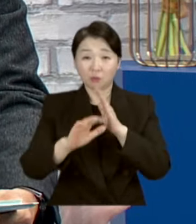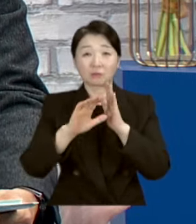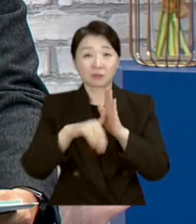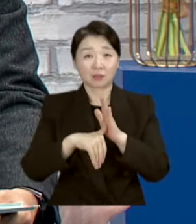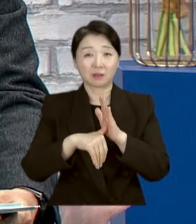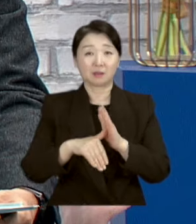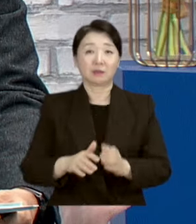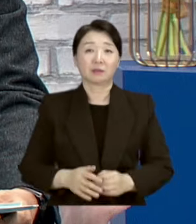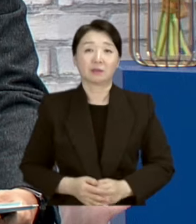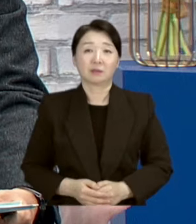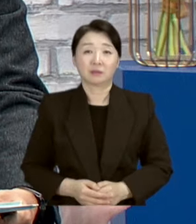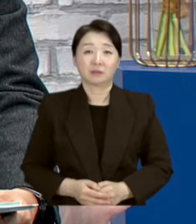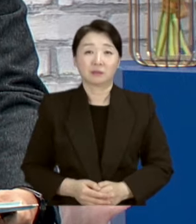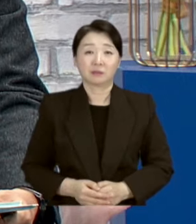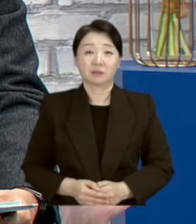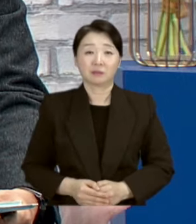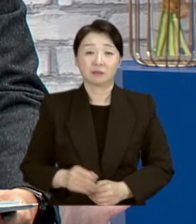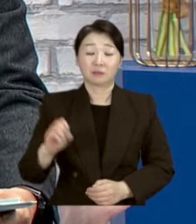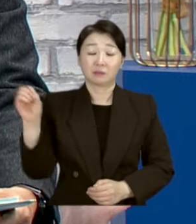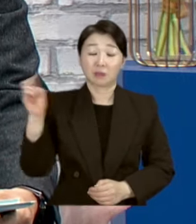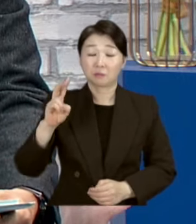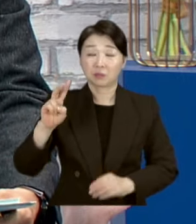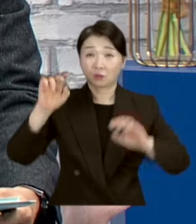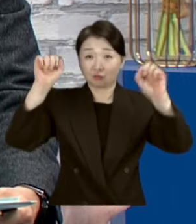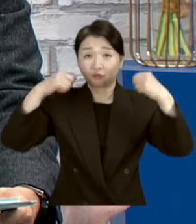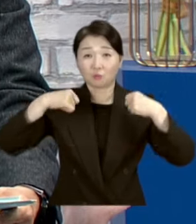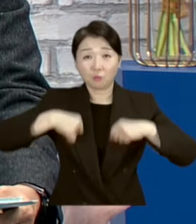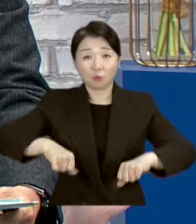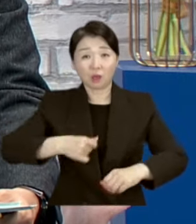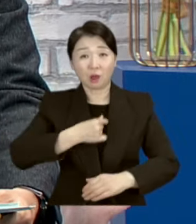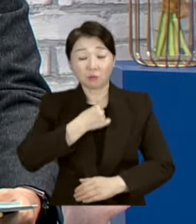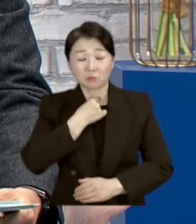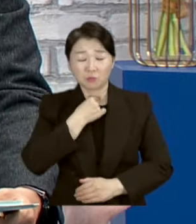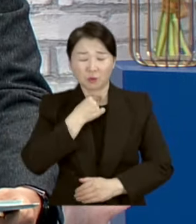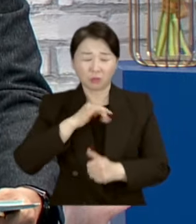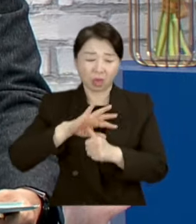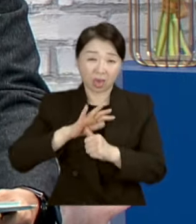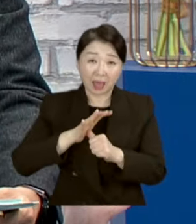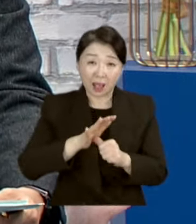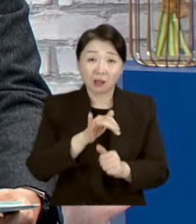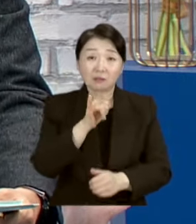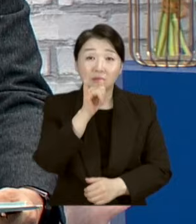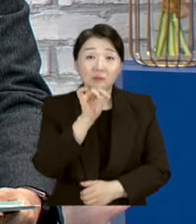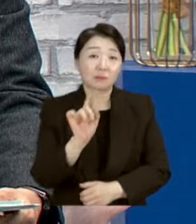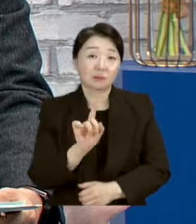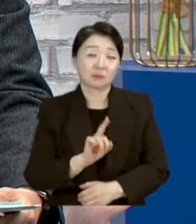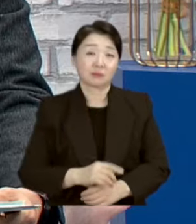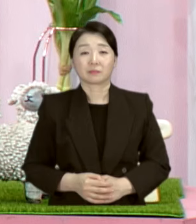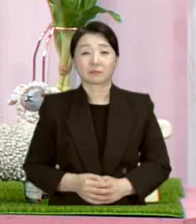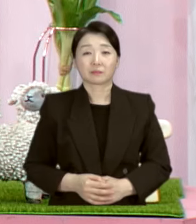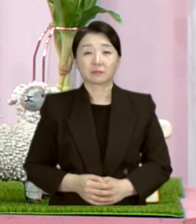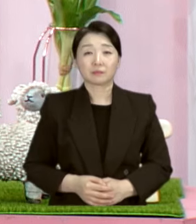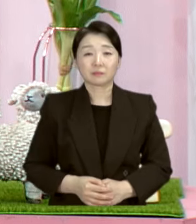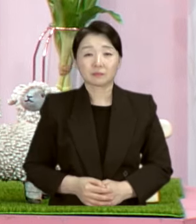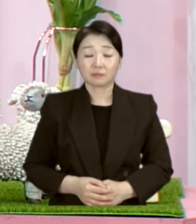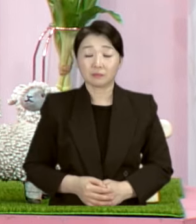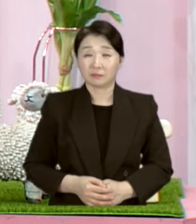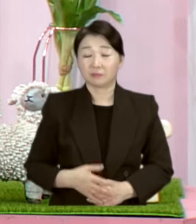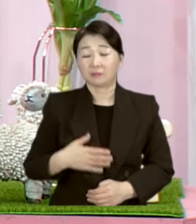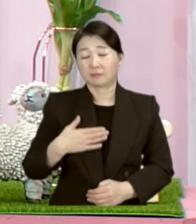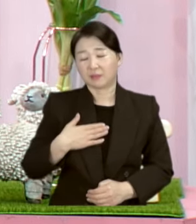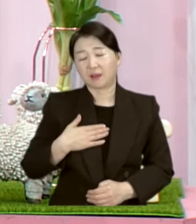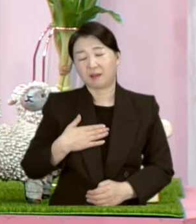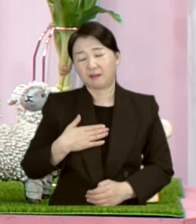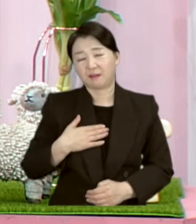국가대표가 됐을 때 갑자기 운동을 포기하고 싶을 정도로 슬럼프가 좀 세게 왔다면서요. 제가 아무래도 어린